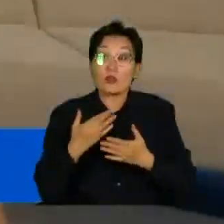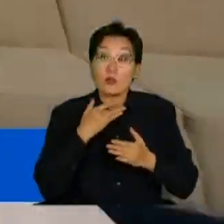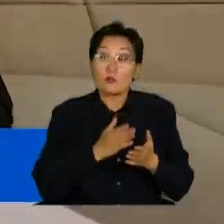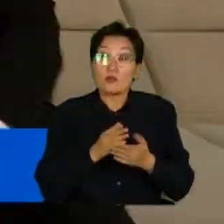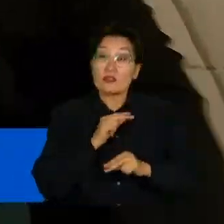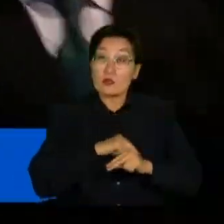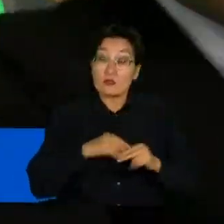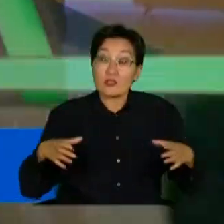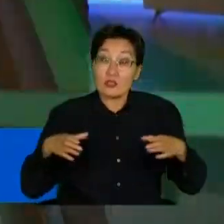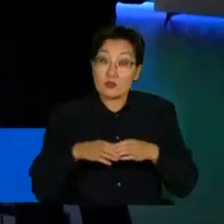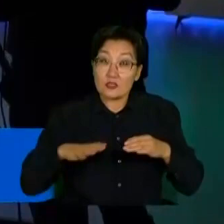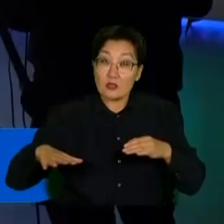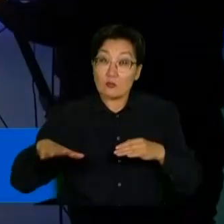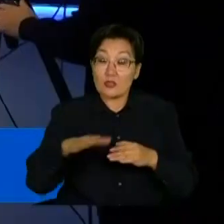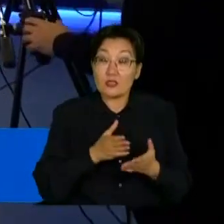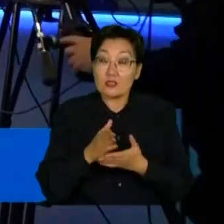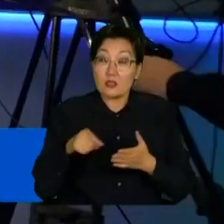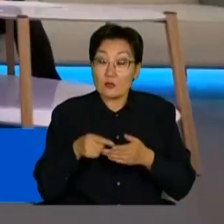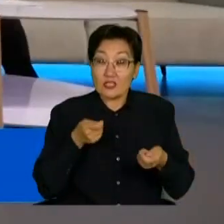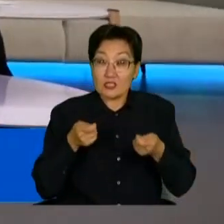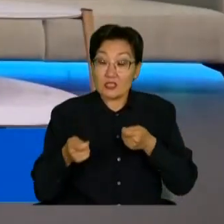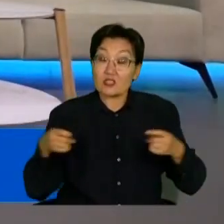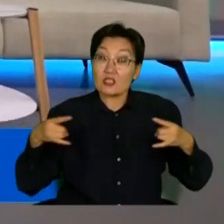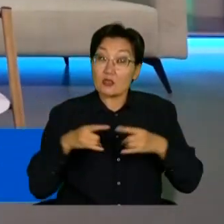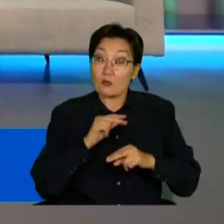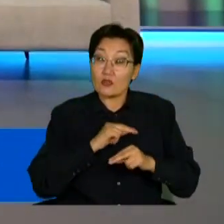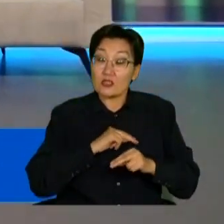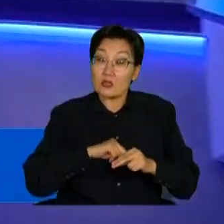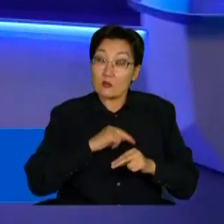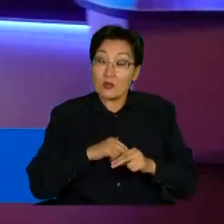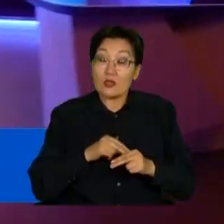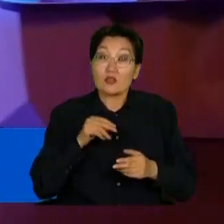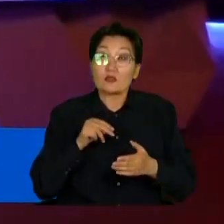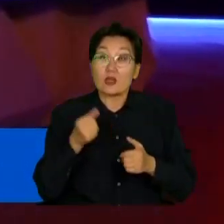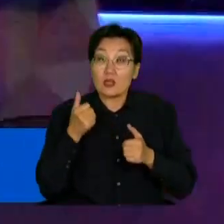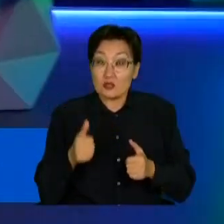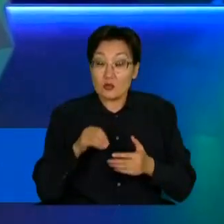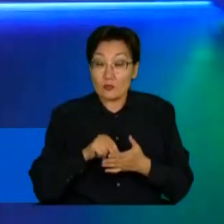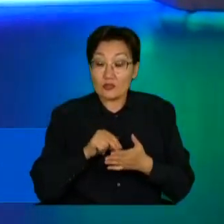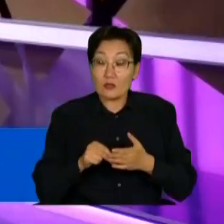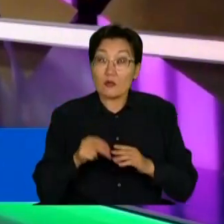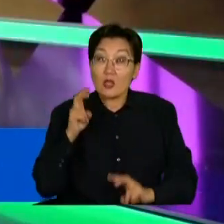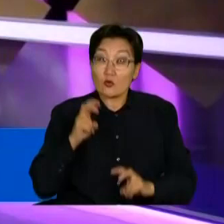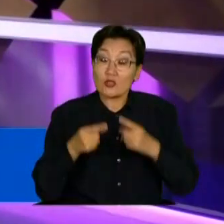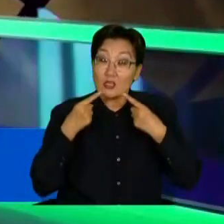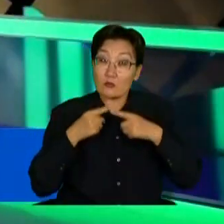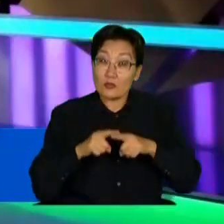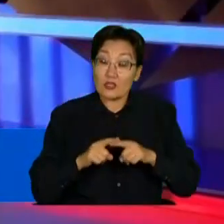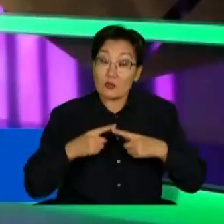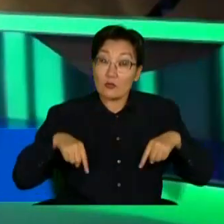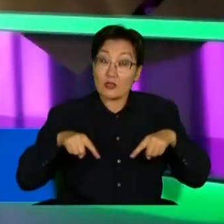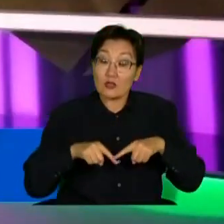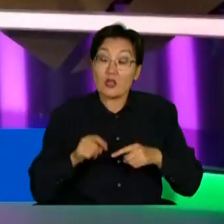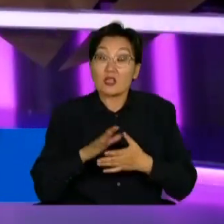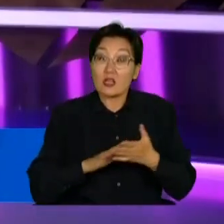Көпфункционалды әмбебап кеңістікке келген шаһар басшысы телеарна қызметіне жақсы баға беріп, өндірістік техникалық базаны одан әрі жаңартуға